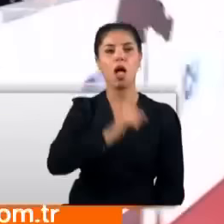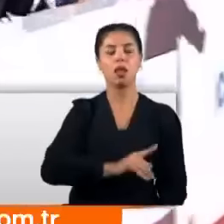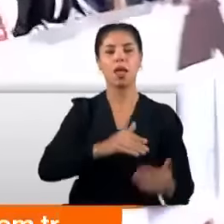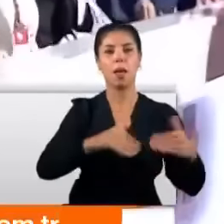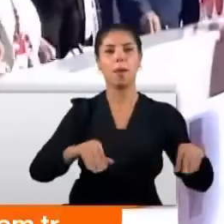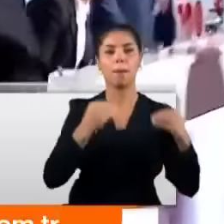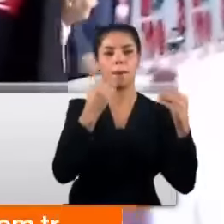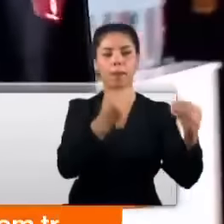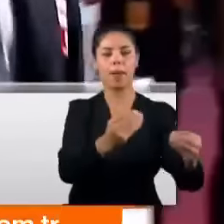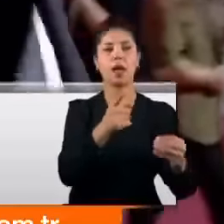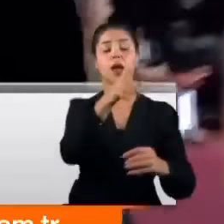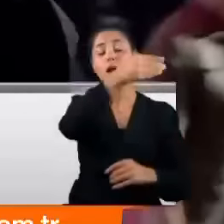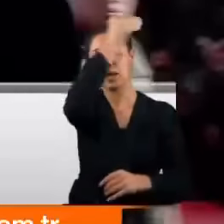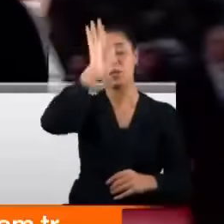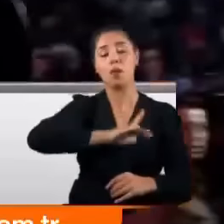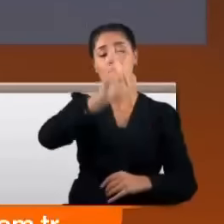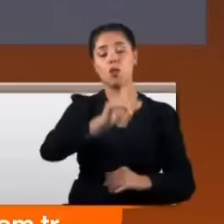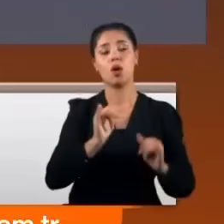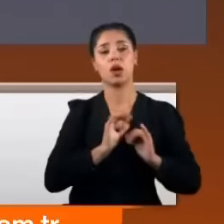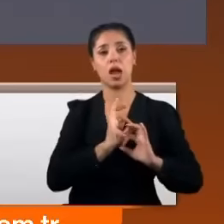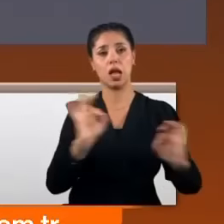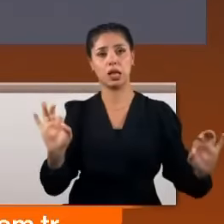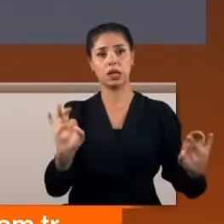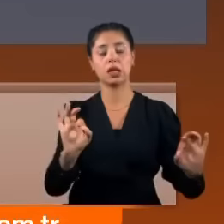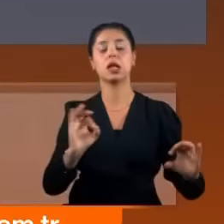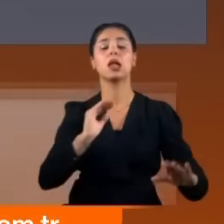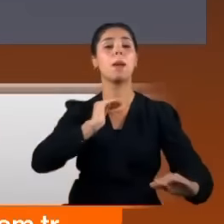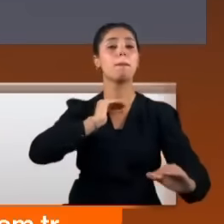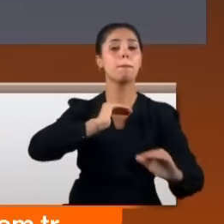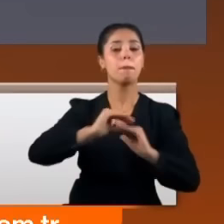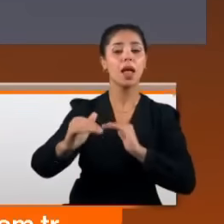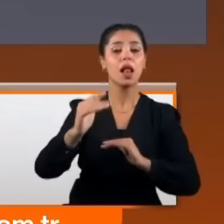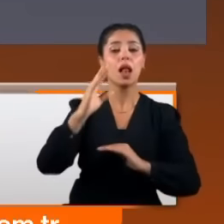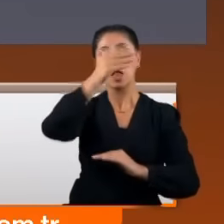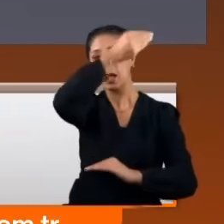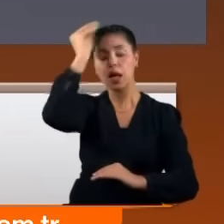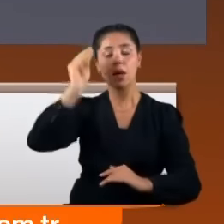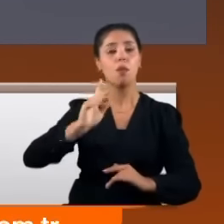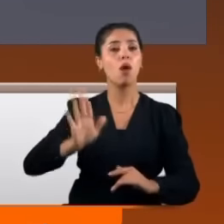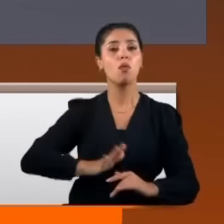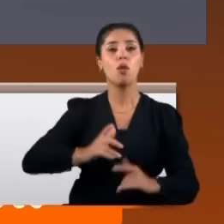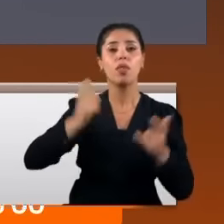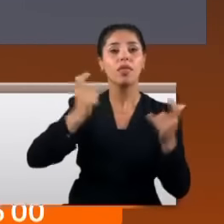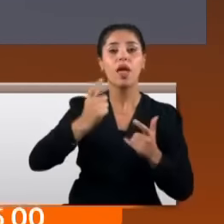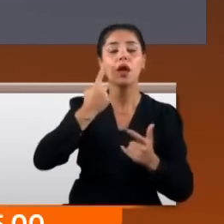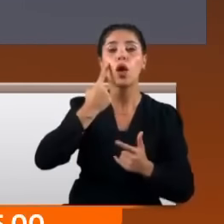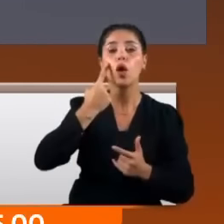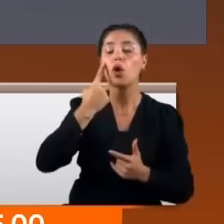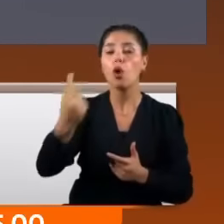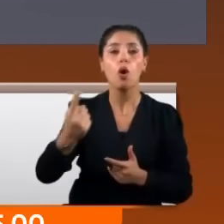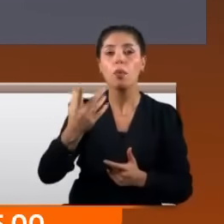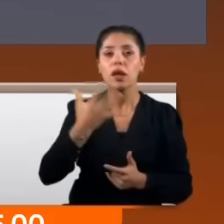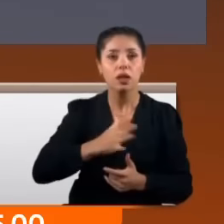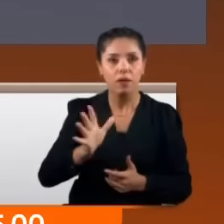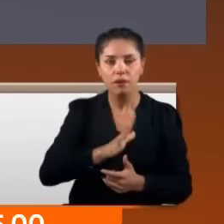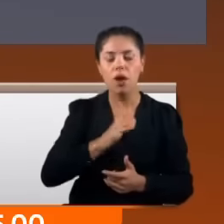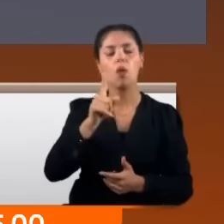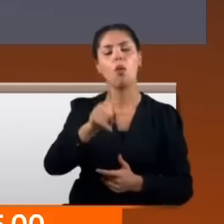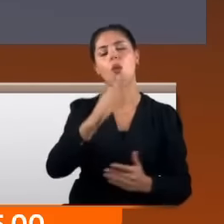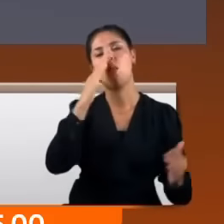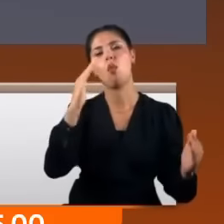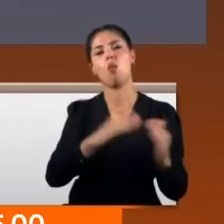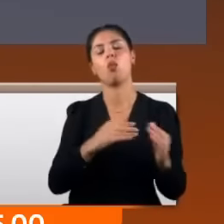kapatması rahatsız etmiş olacak ki İmamoğlu'ndan millet İmamoğlu'nu nerede görmek isterse, nereye yakıştırıyorsa İmamoğlu orada